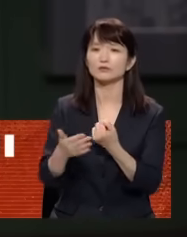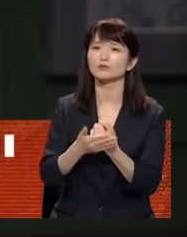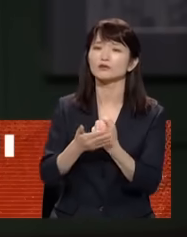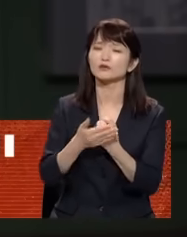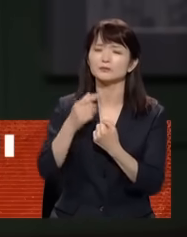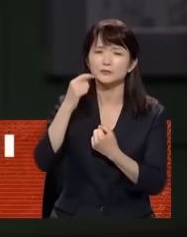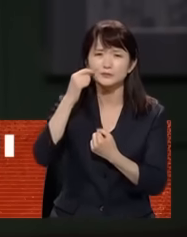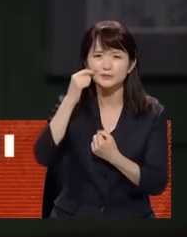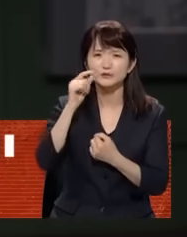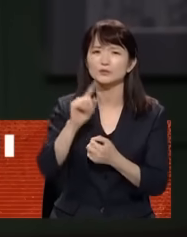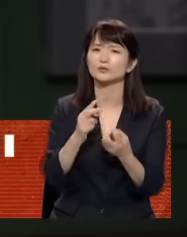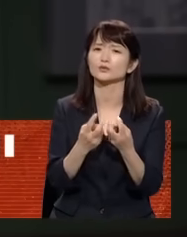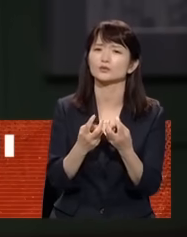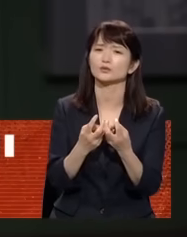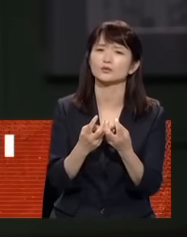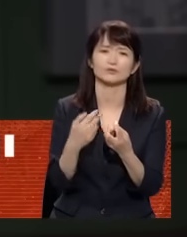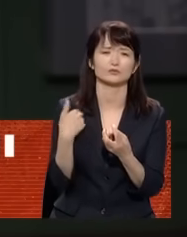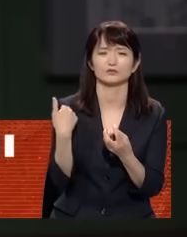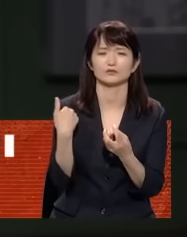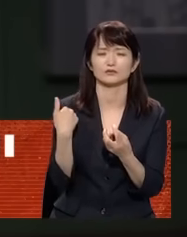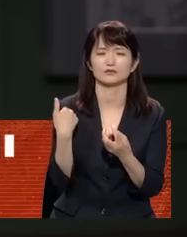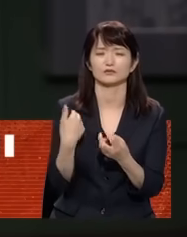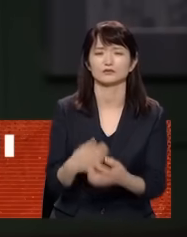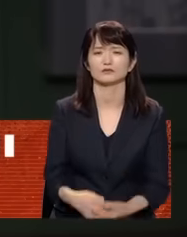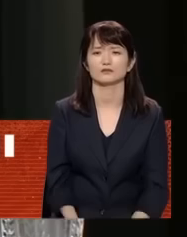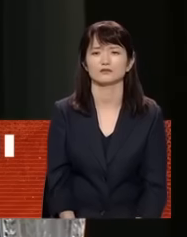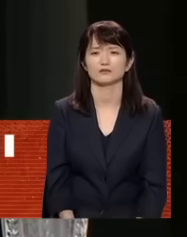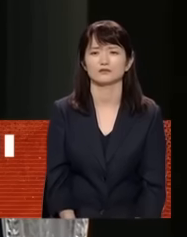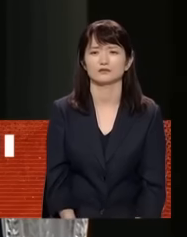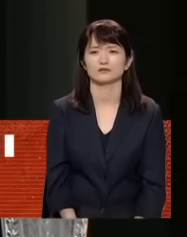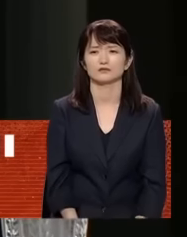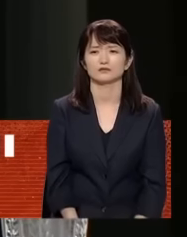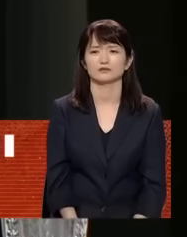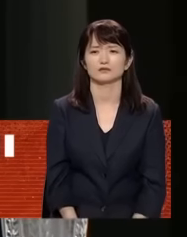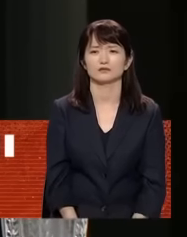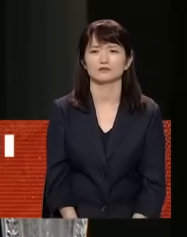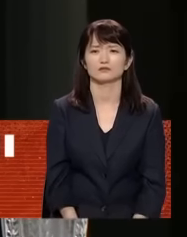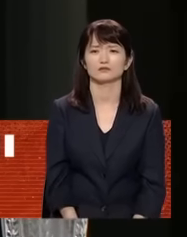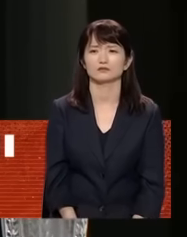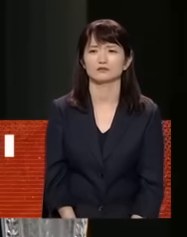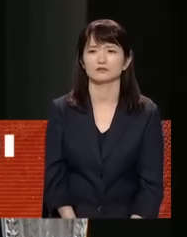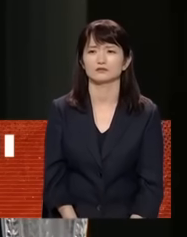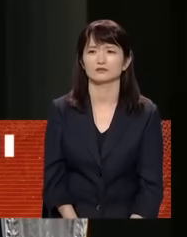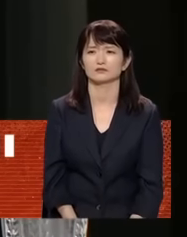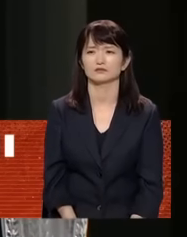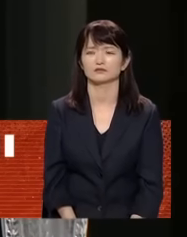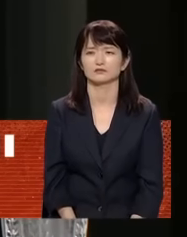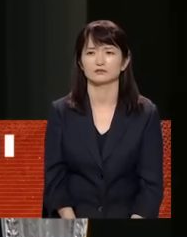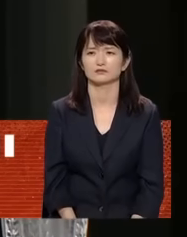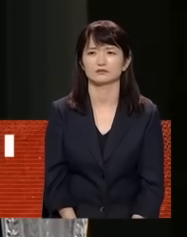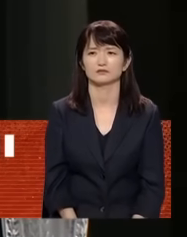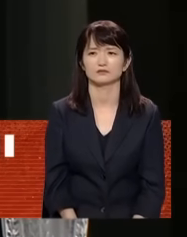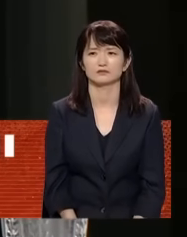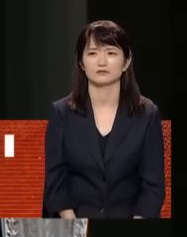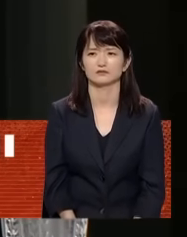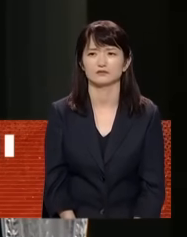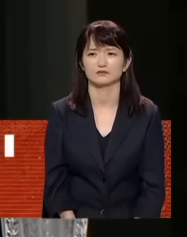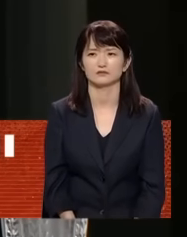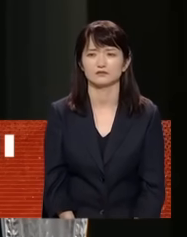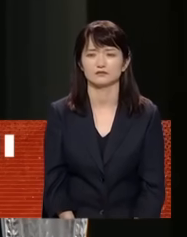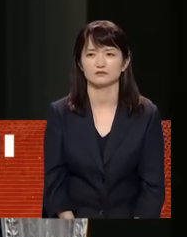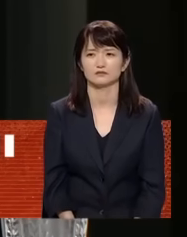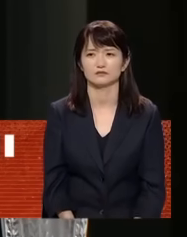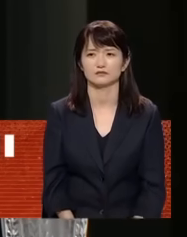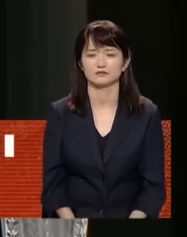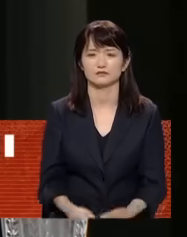어떻게 해야 할지 너무 고민이라고 전했습니다 자 지금 우리 가족 여러분 어떤 분이 이제 학습된 무기력이다 이런